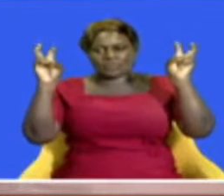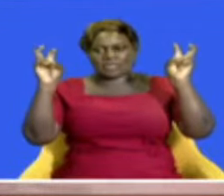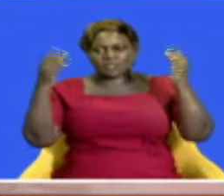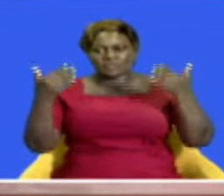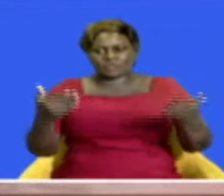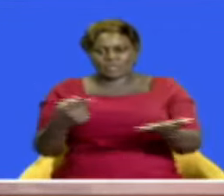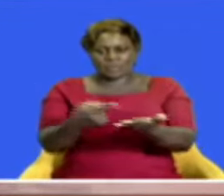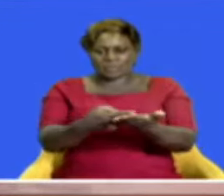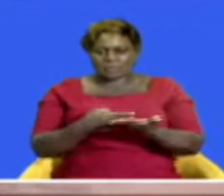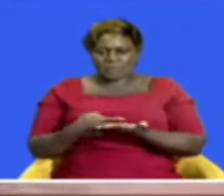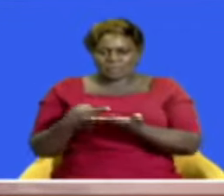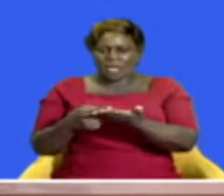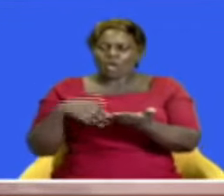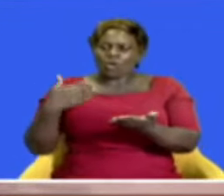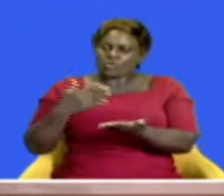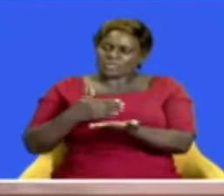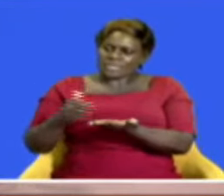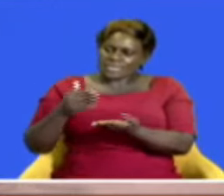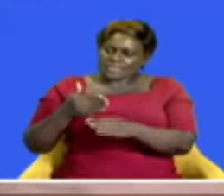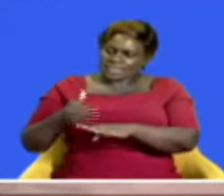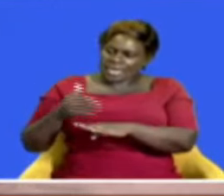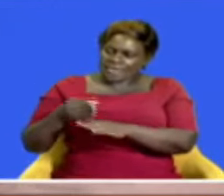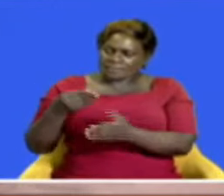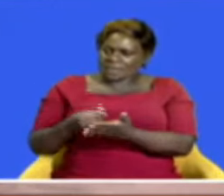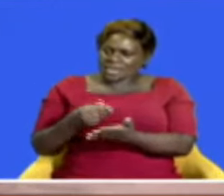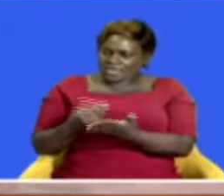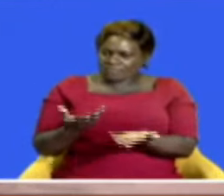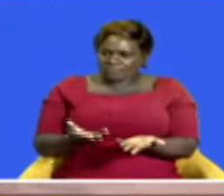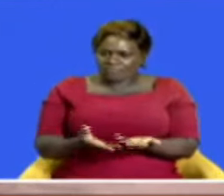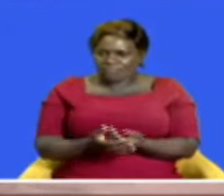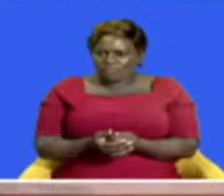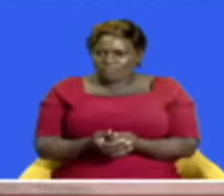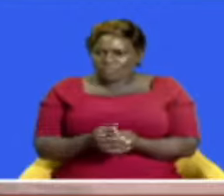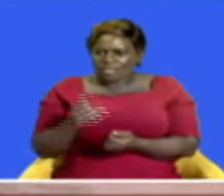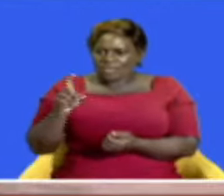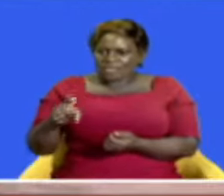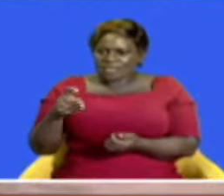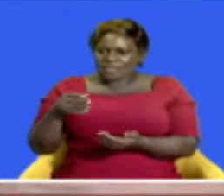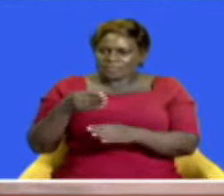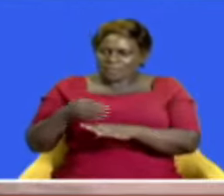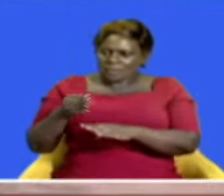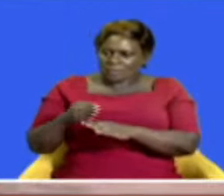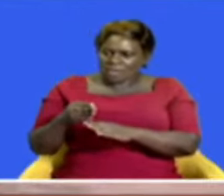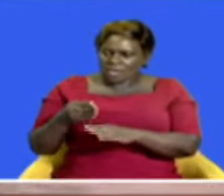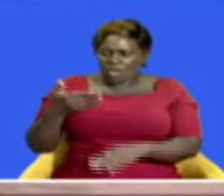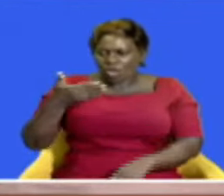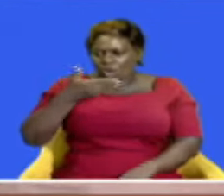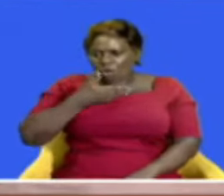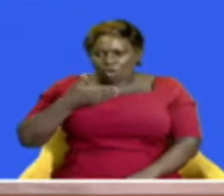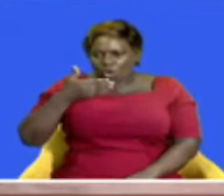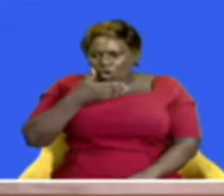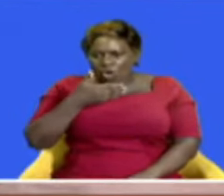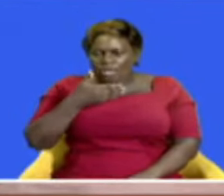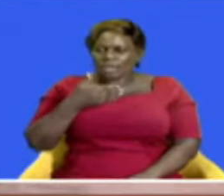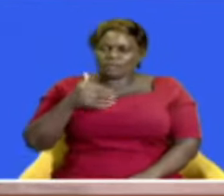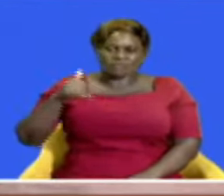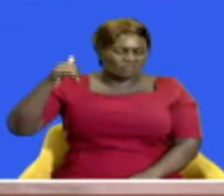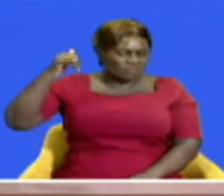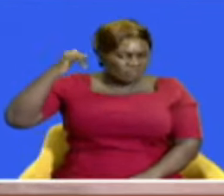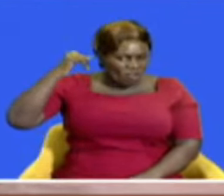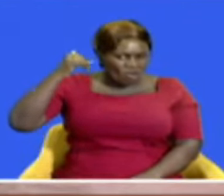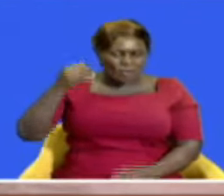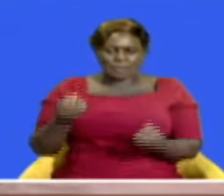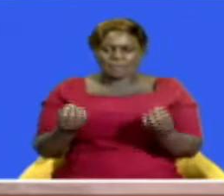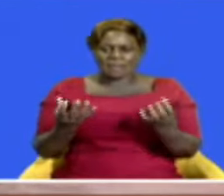kwa sababu kila siku tunatuma pesa. Unaambiwa kwamba unahitaji kununua mafuta, pale nyumbani unapigiwa simu